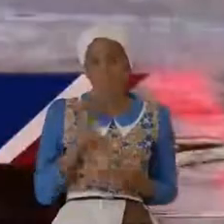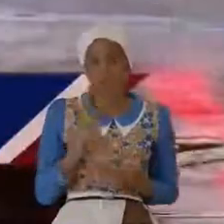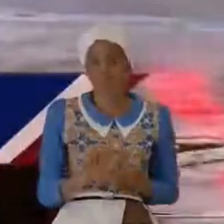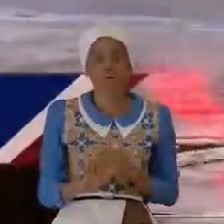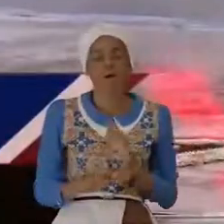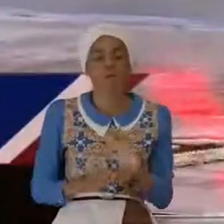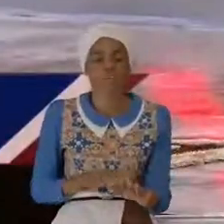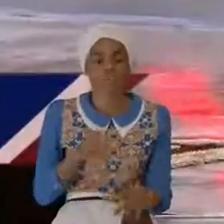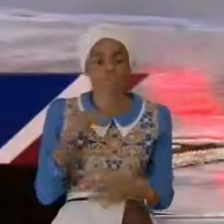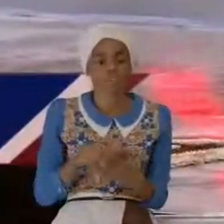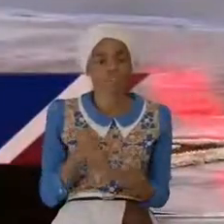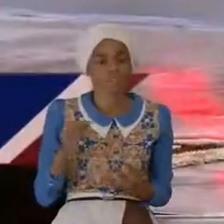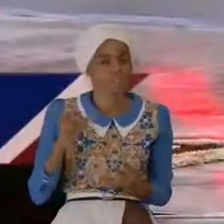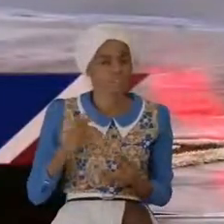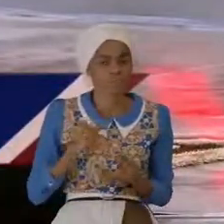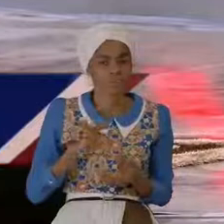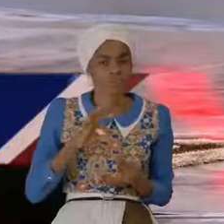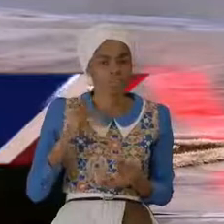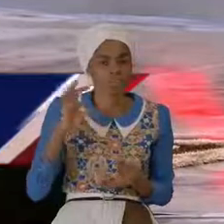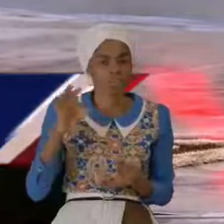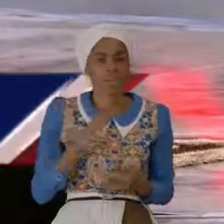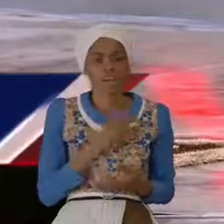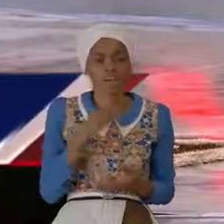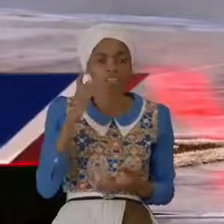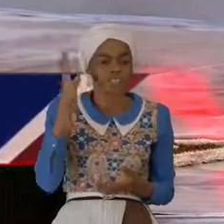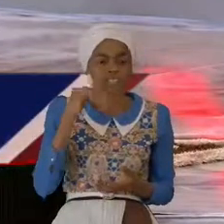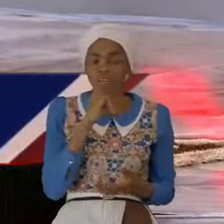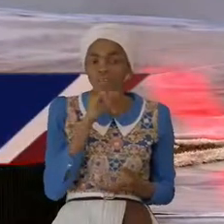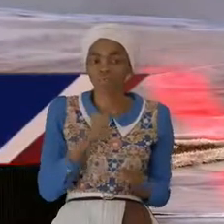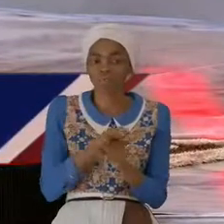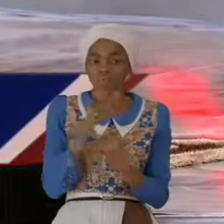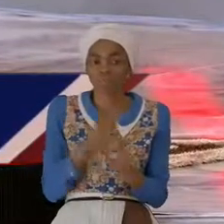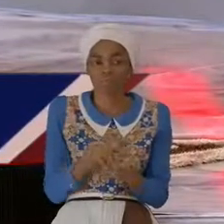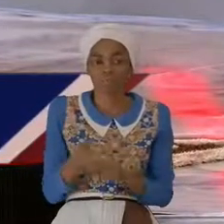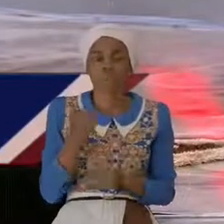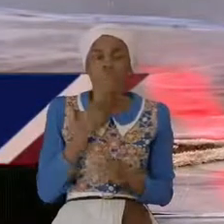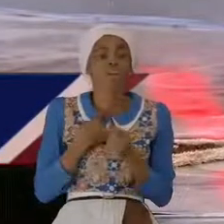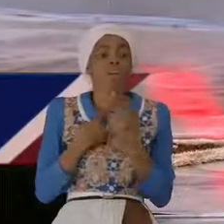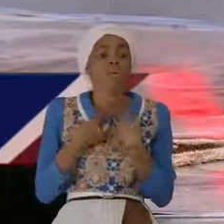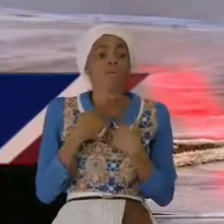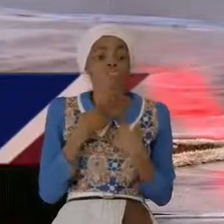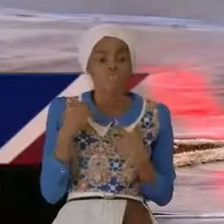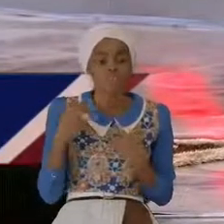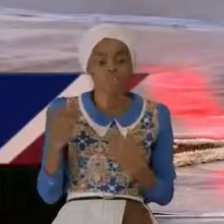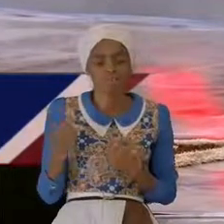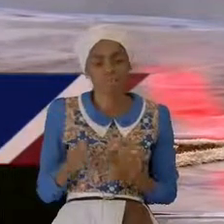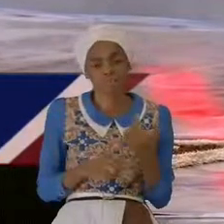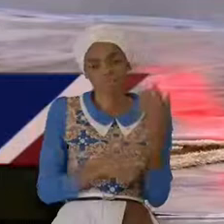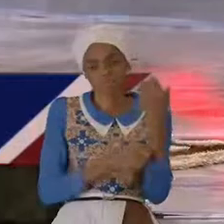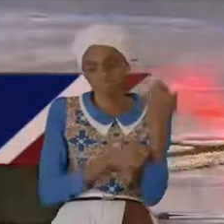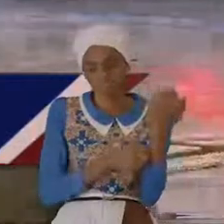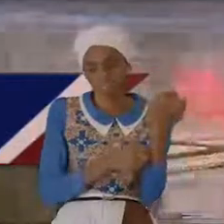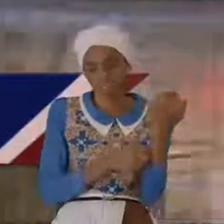marchez selon l'esprit et vous n'accomplirez pas les désirs de la chair.